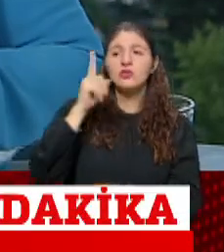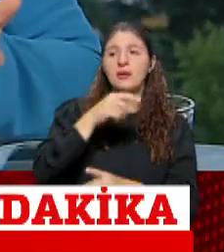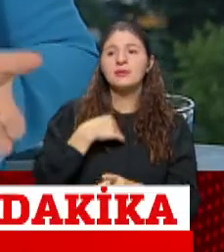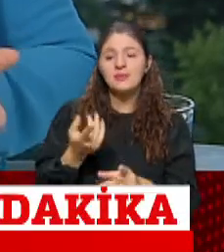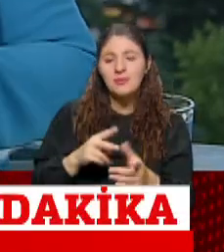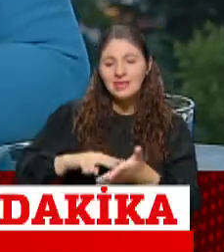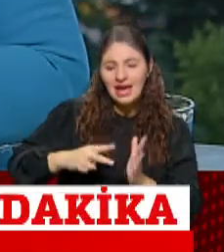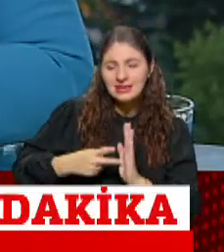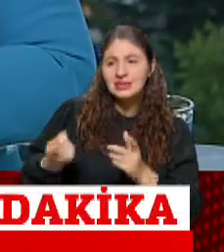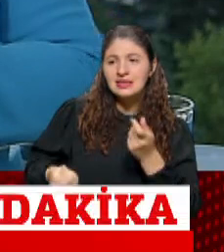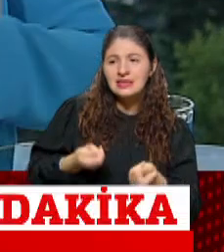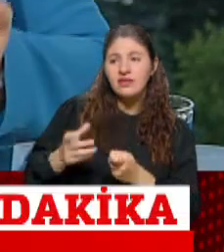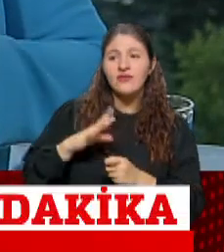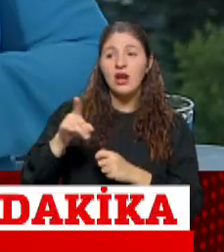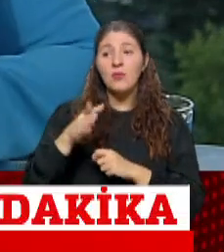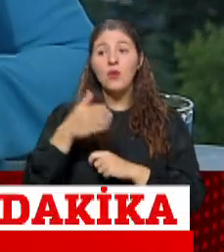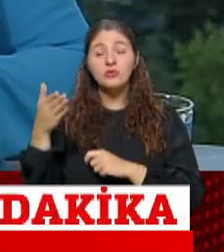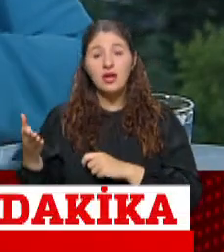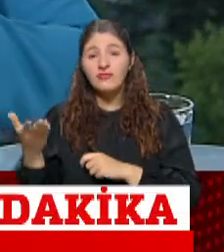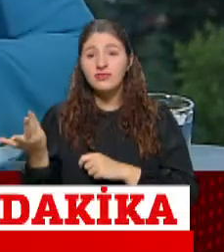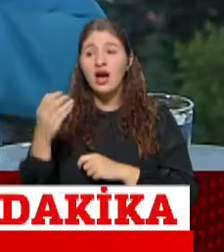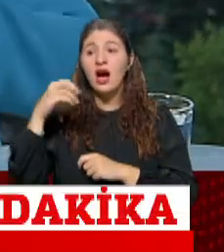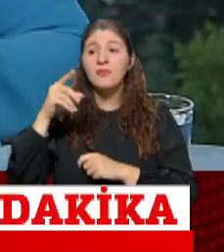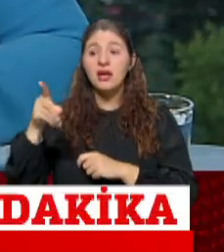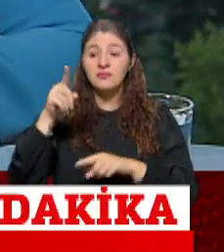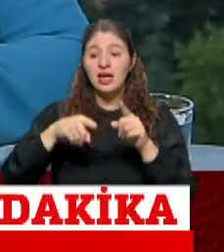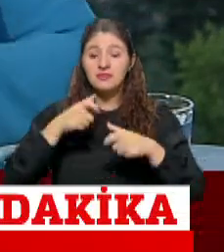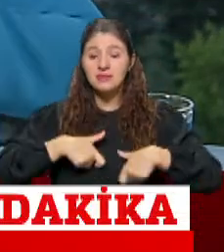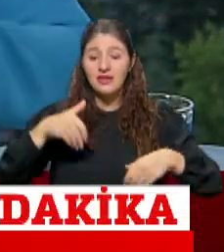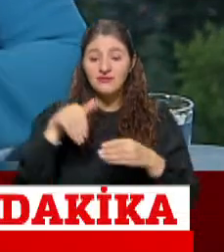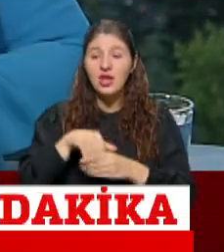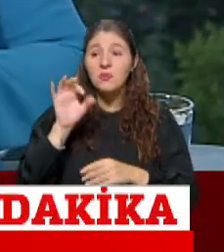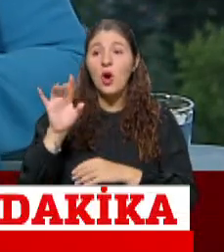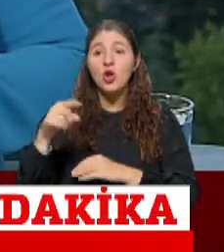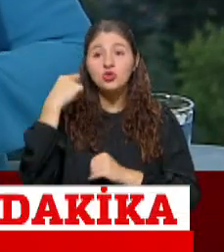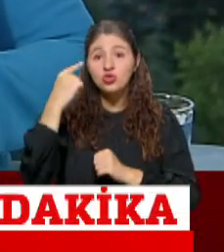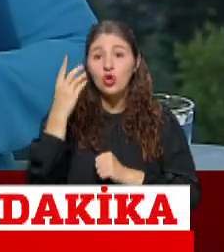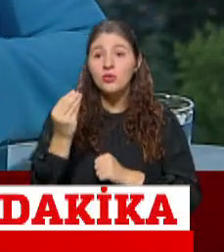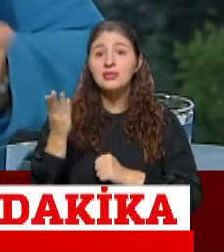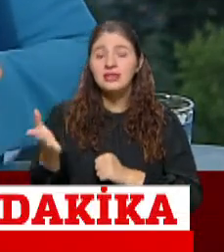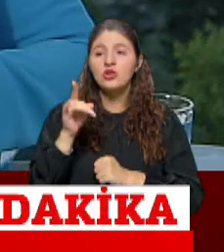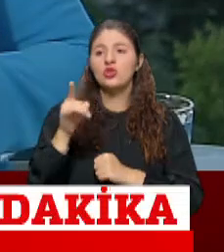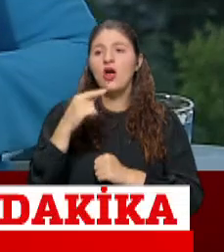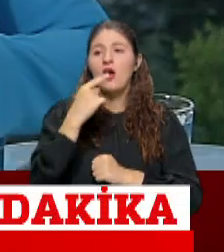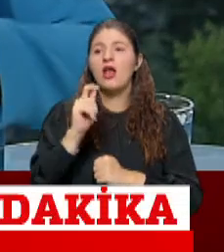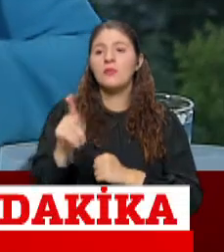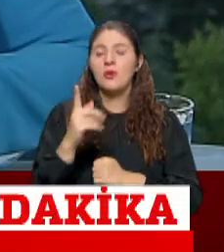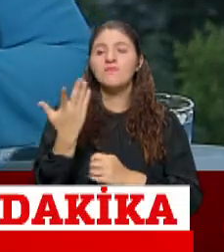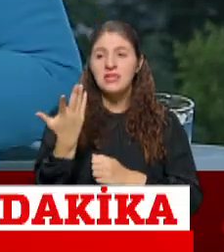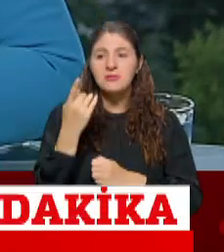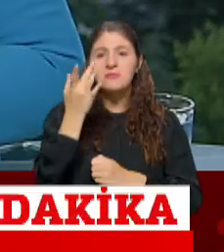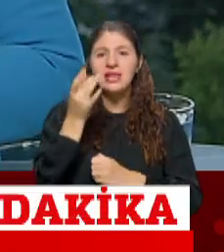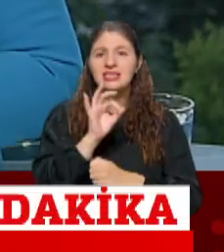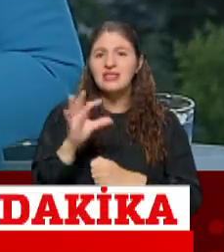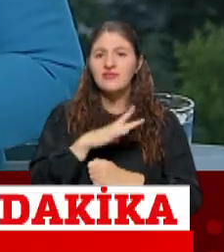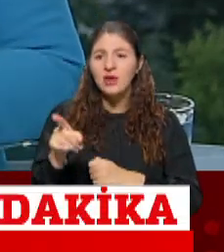bir taktik geliştirdiler diyor. Ama öbür taraftan AK Partili bazı milletvekillerinin böyle düşünmesini de şuna yoruyorlar. Bir belirsizlik var